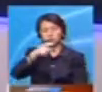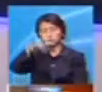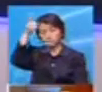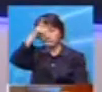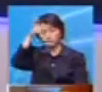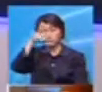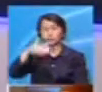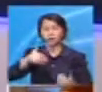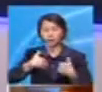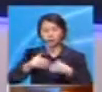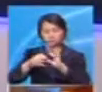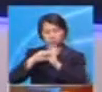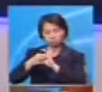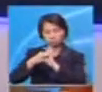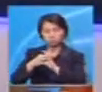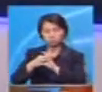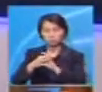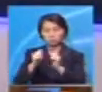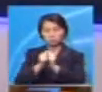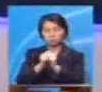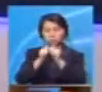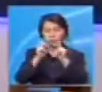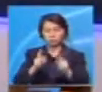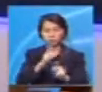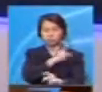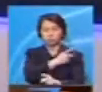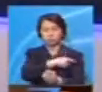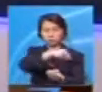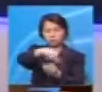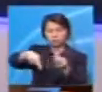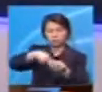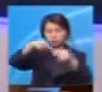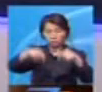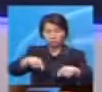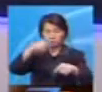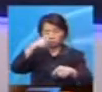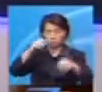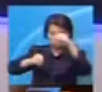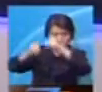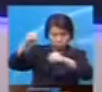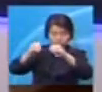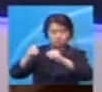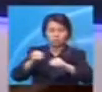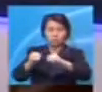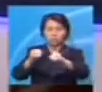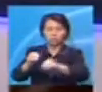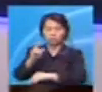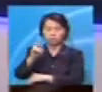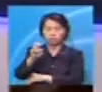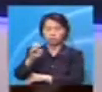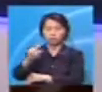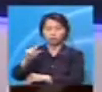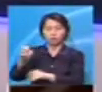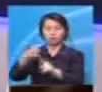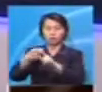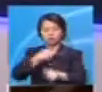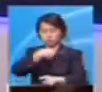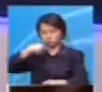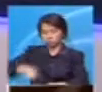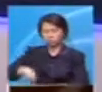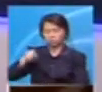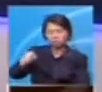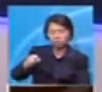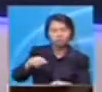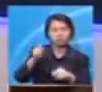kerajaan mengadakan kerjasama erat dengan pihak berkuasa di rantau ini bagi memantau pergerakan etnik ugur dari China yang